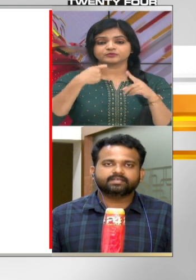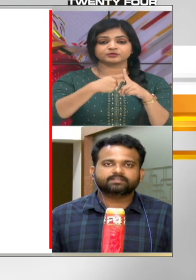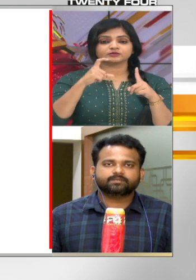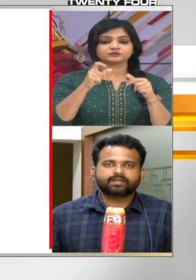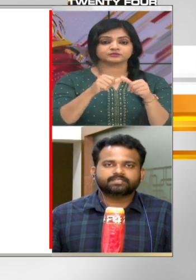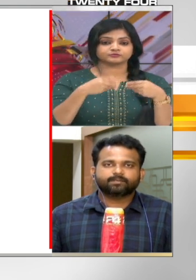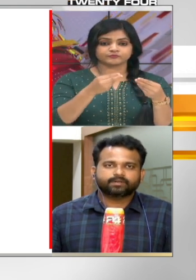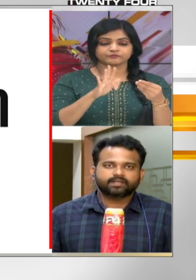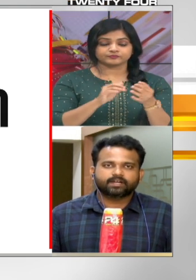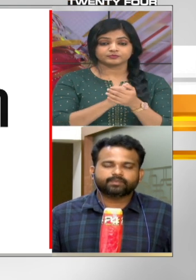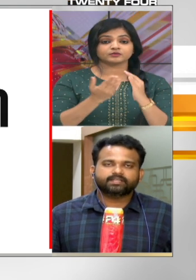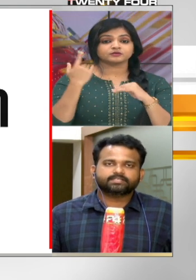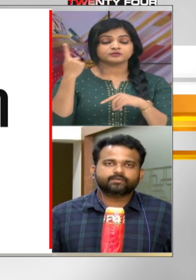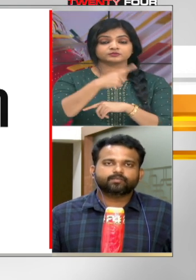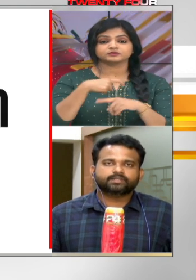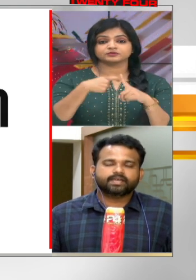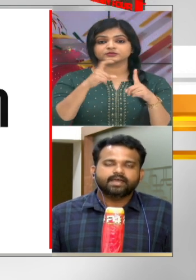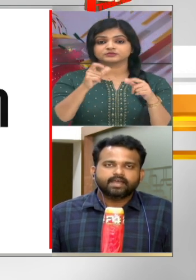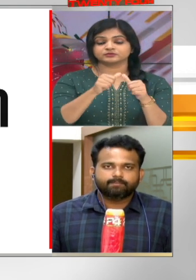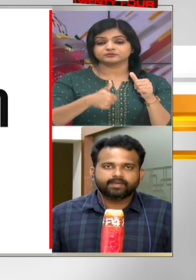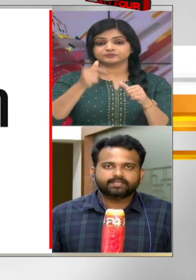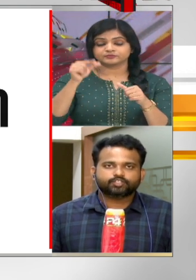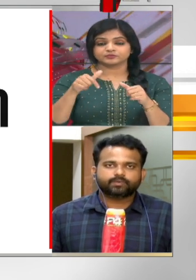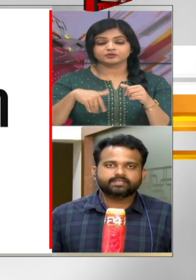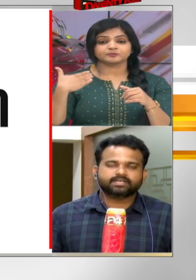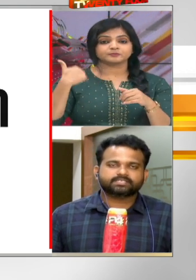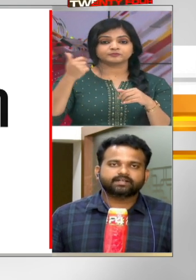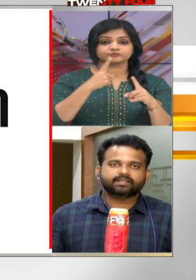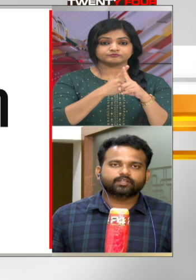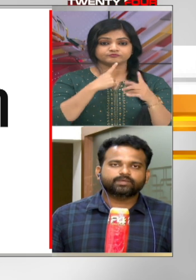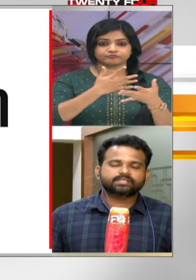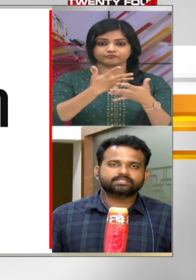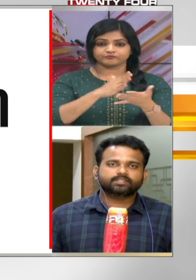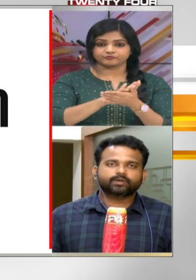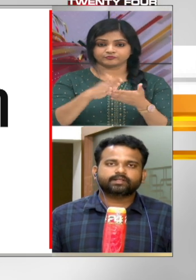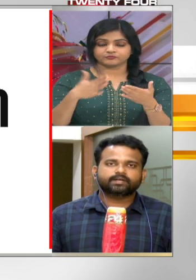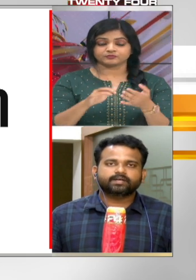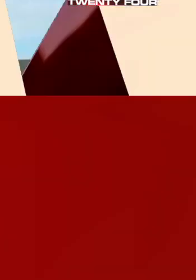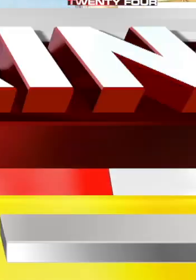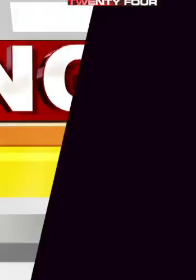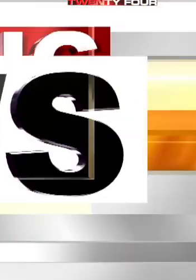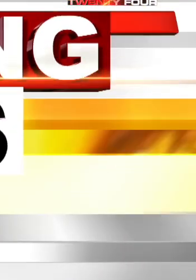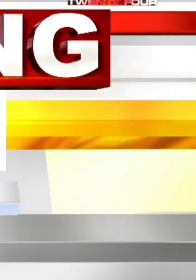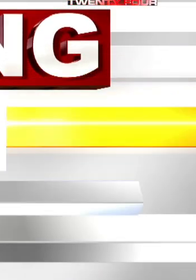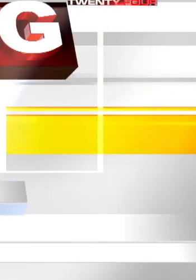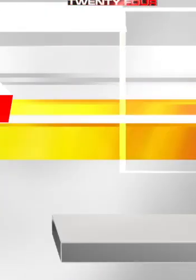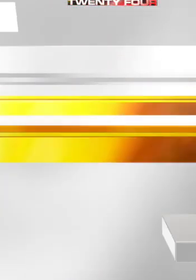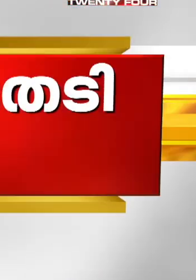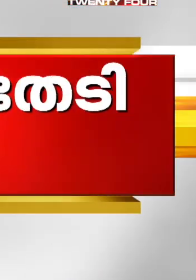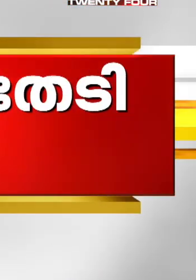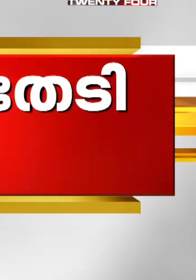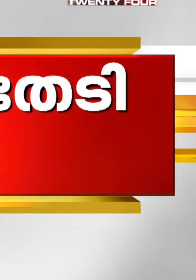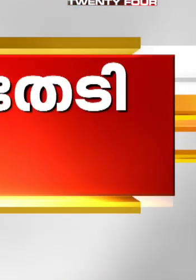കഴിഞ്ഞ ദിവസം KCA പ്രതിനിധികളും തദ്ദേശ വകുപ്പ് മന്ത്രി MB രാജേഷുമായി ചർച്ച നടത്തിയിരുന്നു. ഈ ചർച്ചയെ തുടർന്നാണ് നേരത്തെ ഉണ്ടായിരുന്ന ഒരു